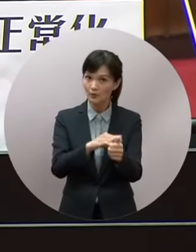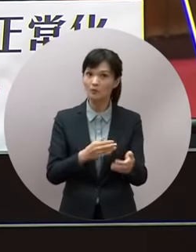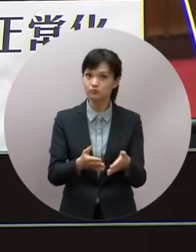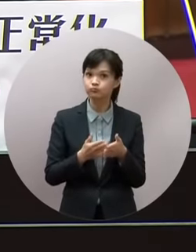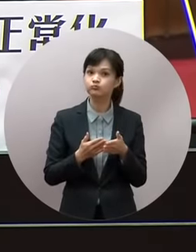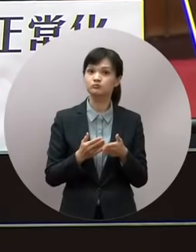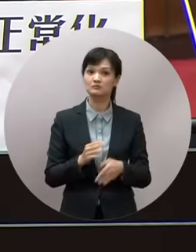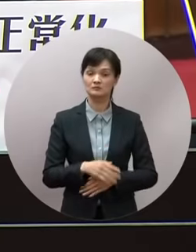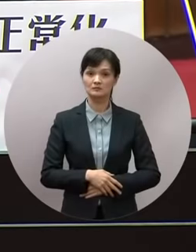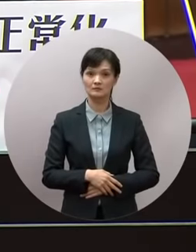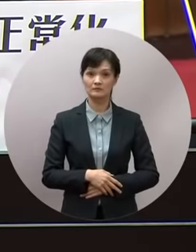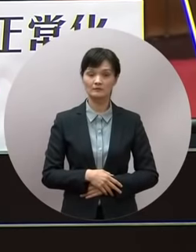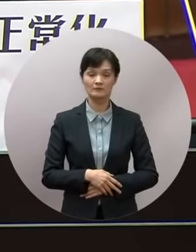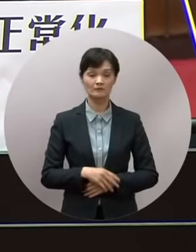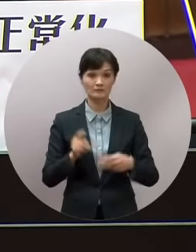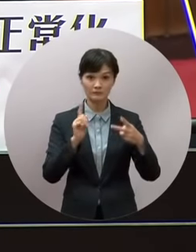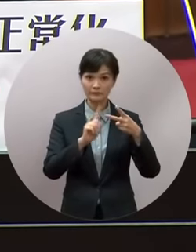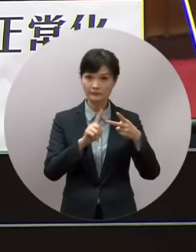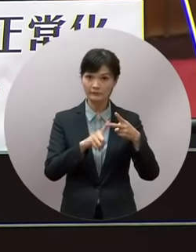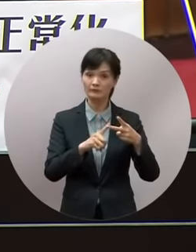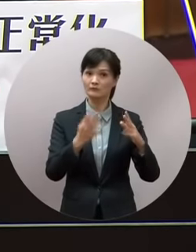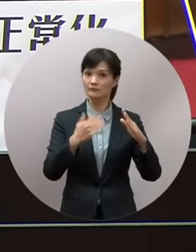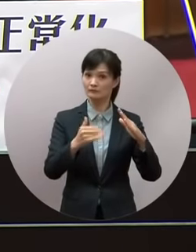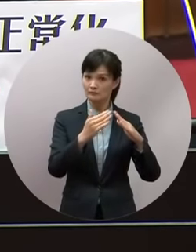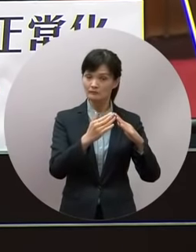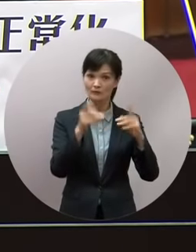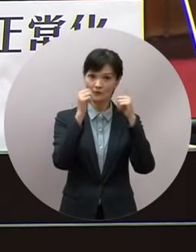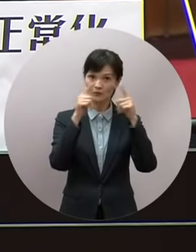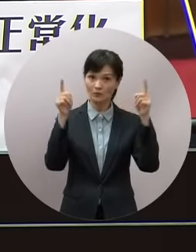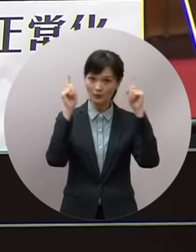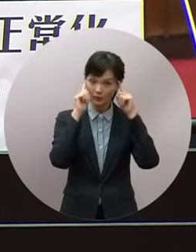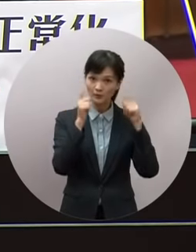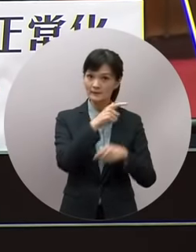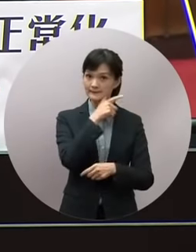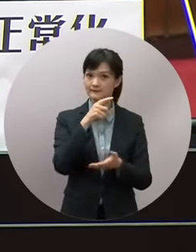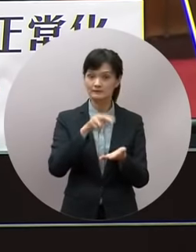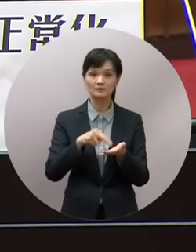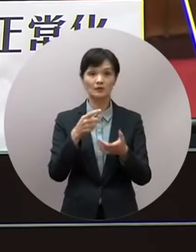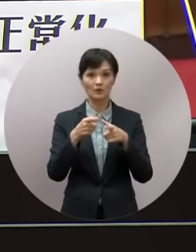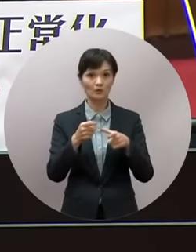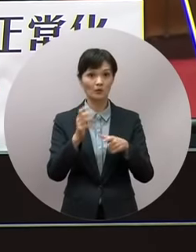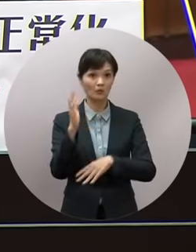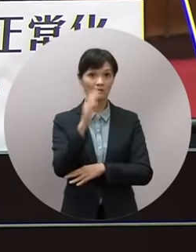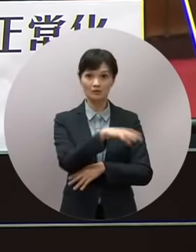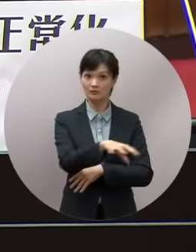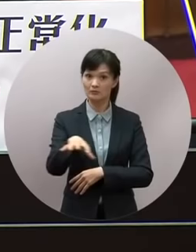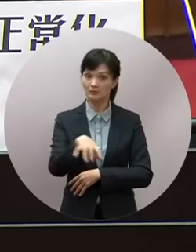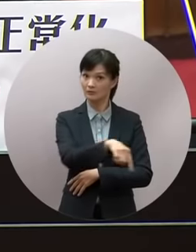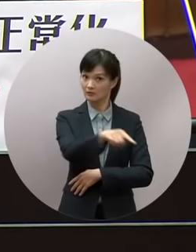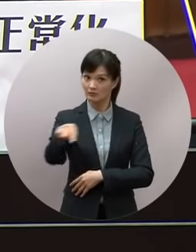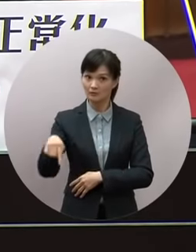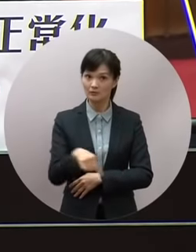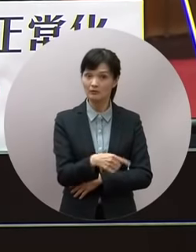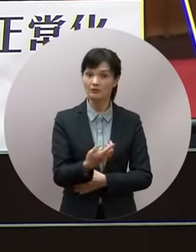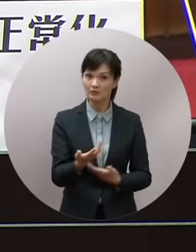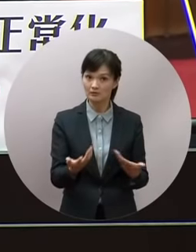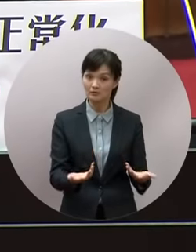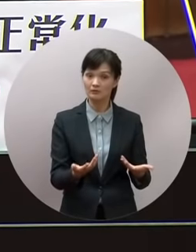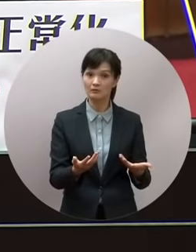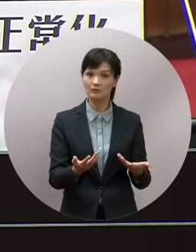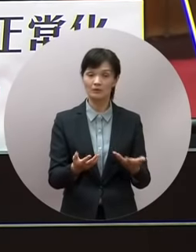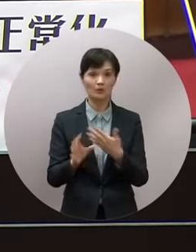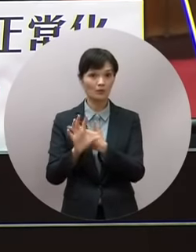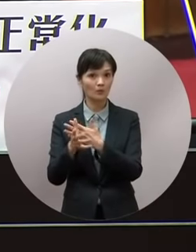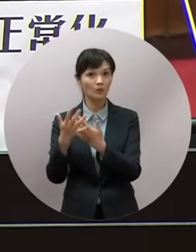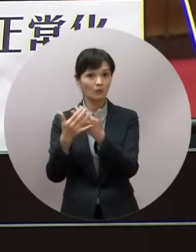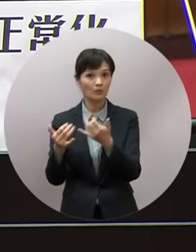在学校端，我们多少大学，私立大学境外生是非常大的一个生源的